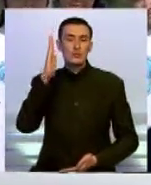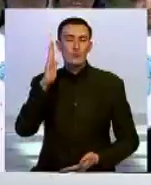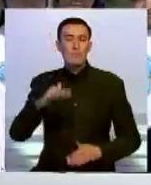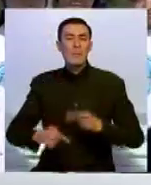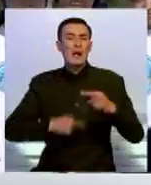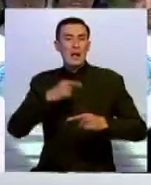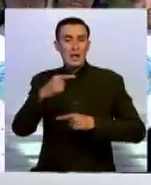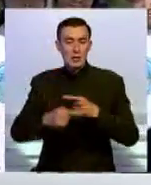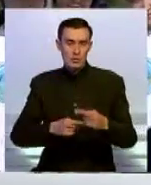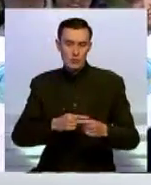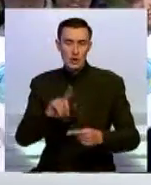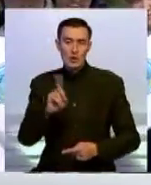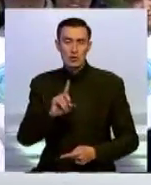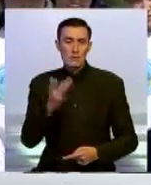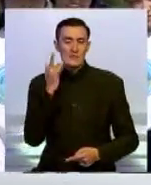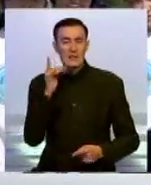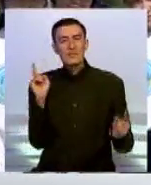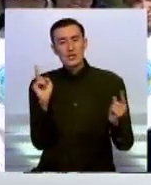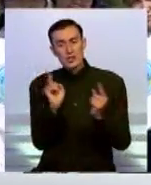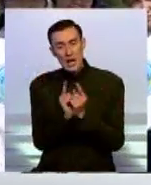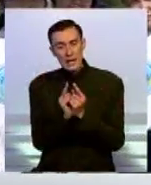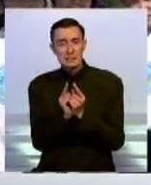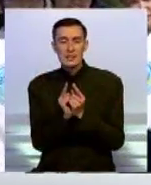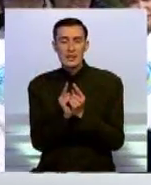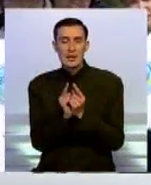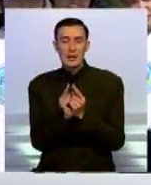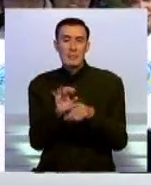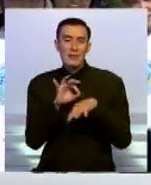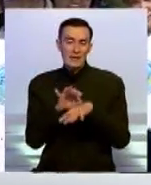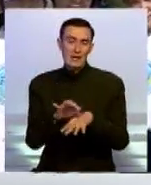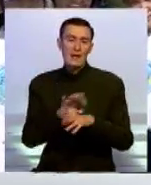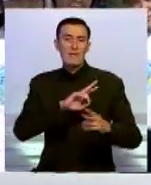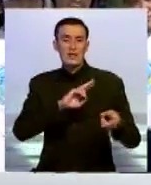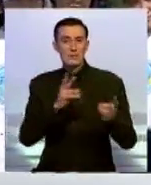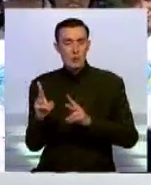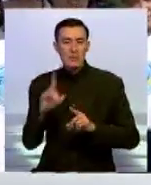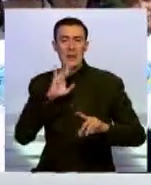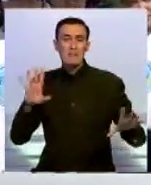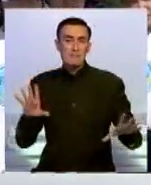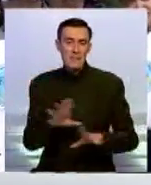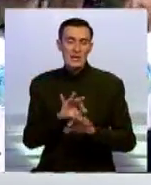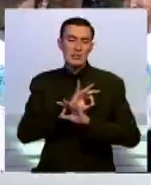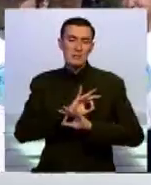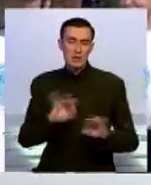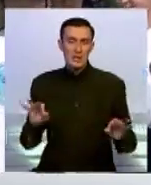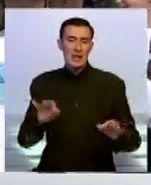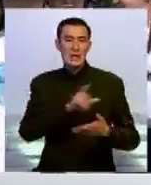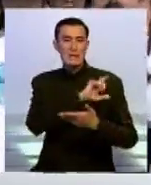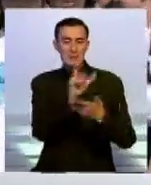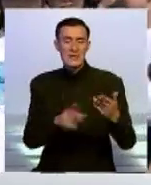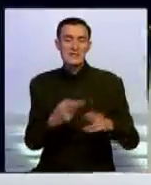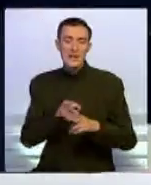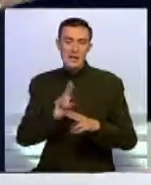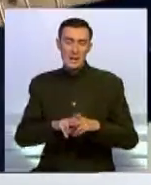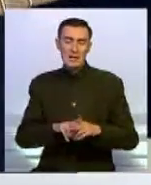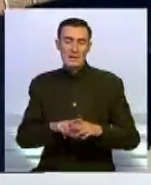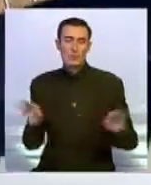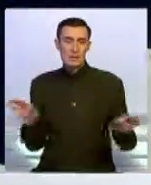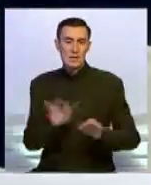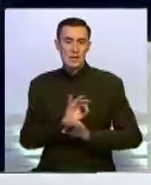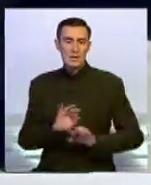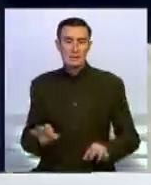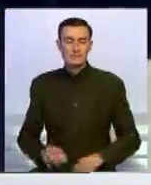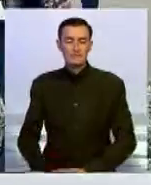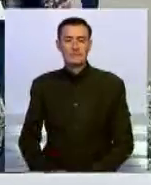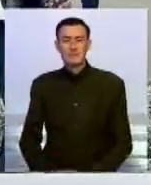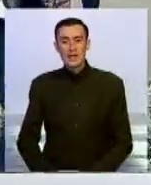они встречались здесь, устраивали здесь флешмобы и пели замечательные песни этого великого музыканта. Очень люблю